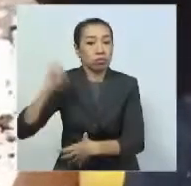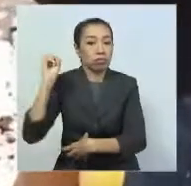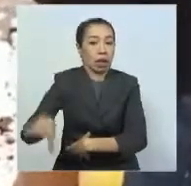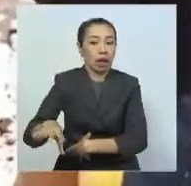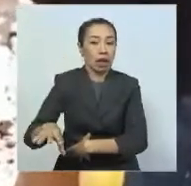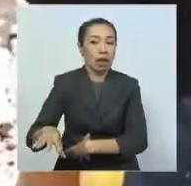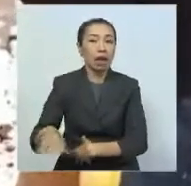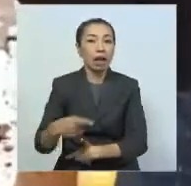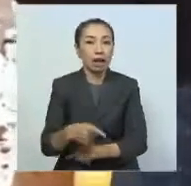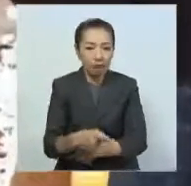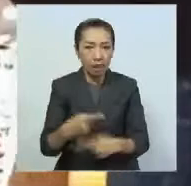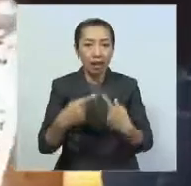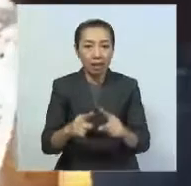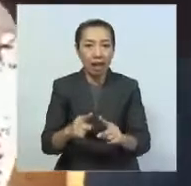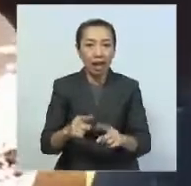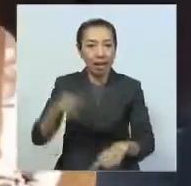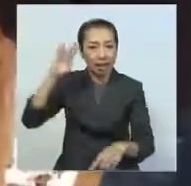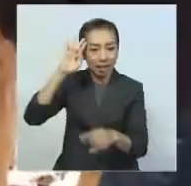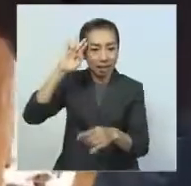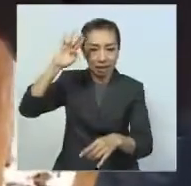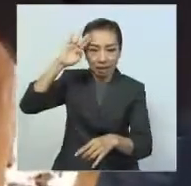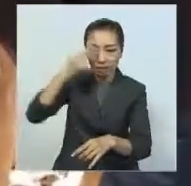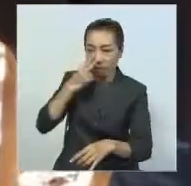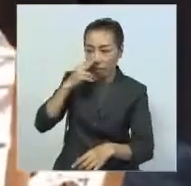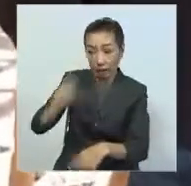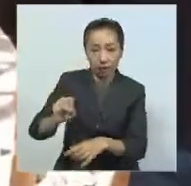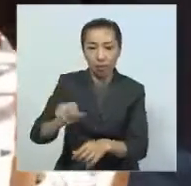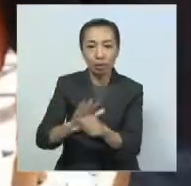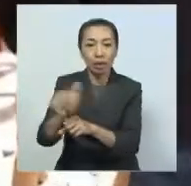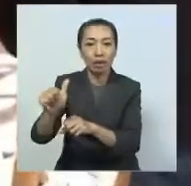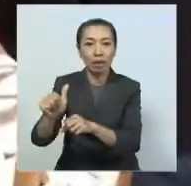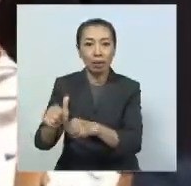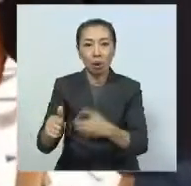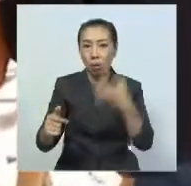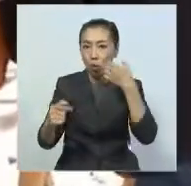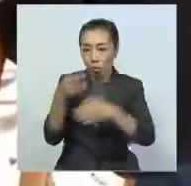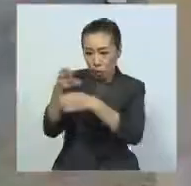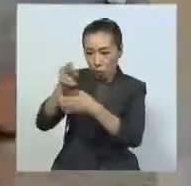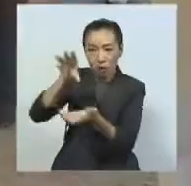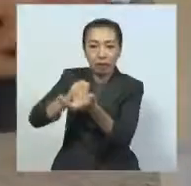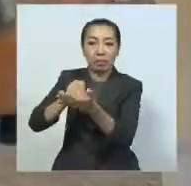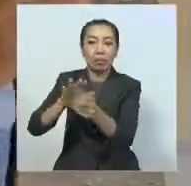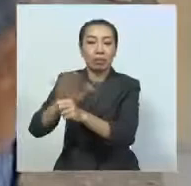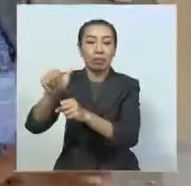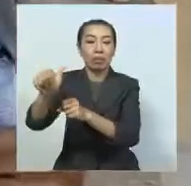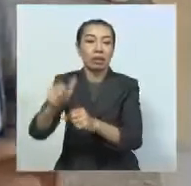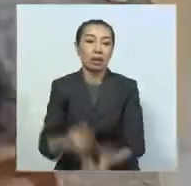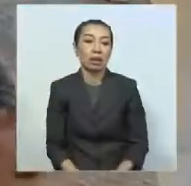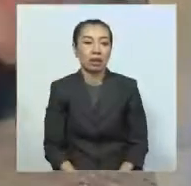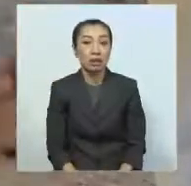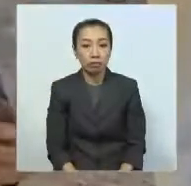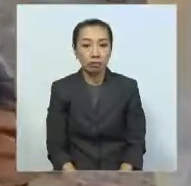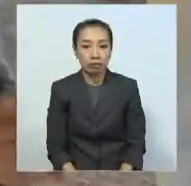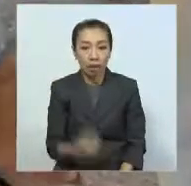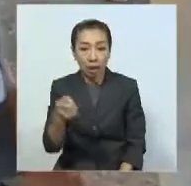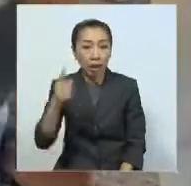วไป1ก้อนค่ะแต่ไม่พ้นสายตาเจ้าหน้าที่นะคะคือเจ้าหน้าที่เนี่ยบันทึกคลิปวิดีโอไว้เป็นหลักฐานได้จากการตรวจสอบพ